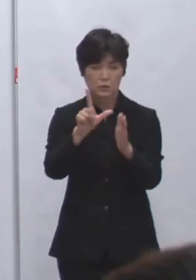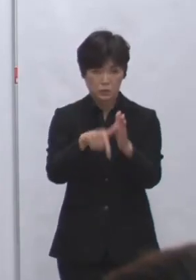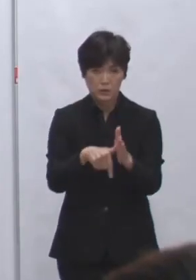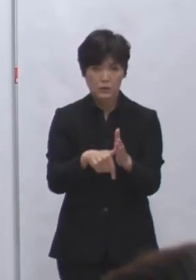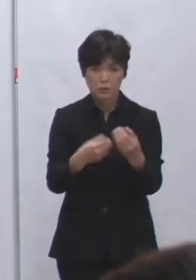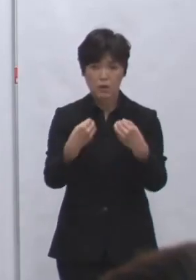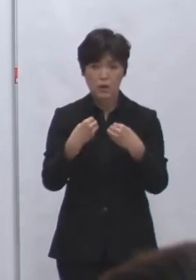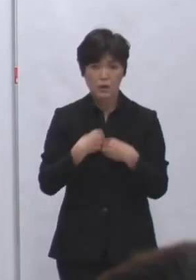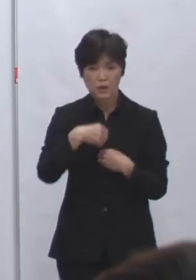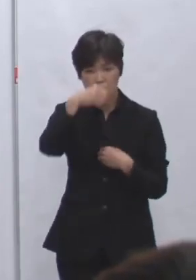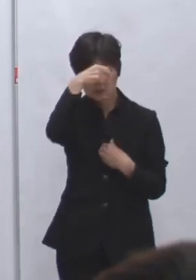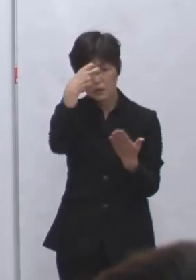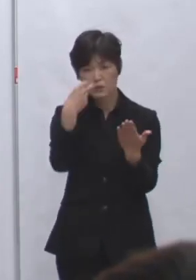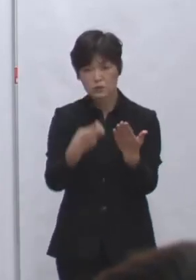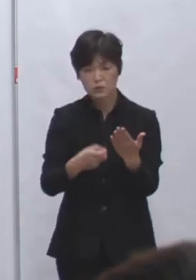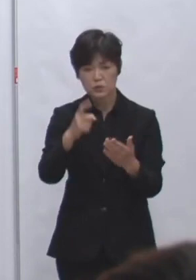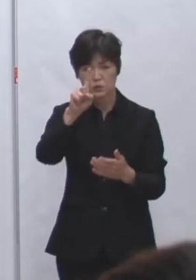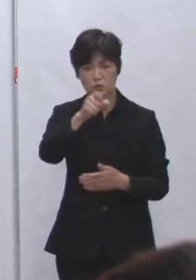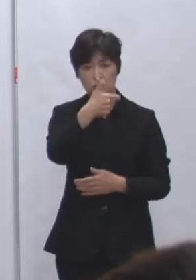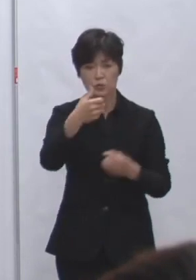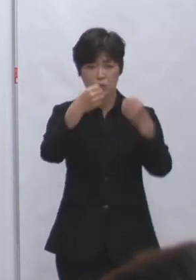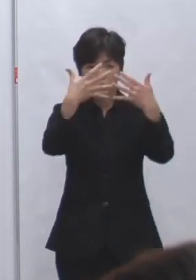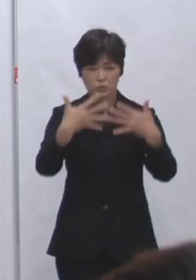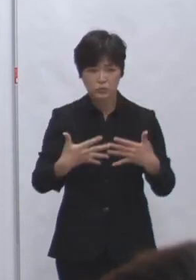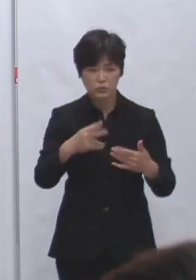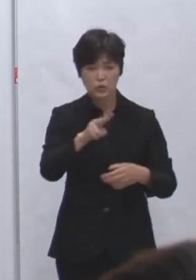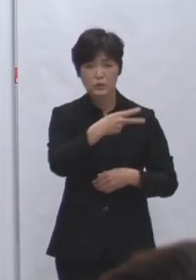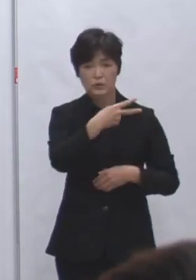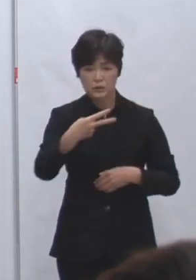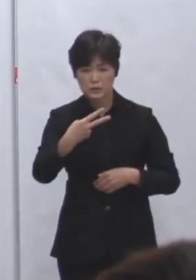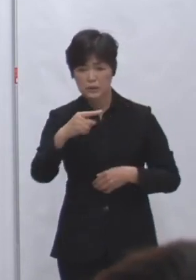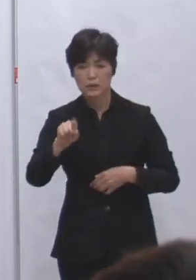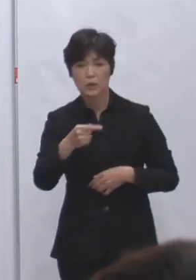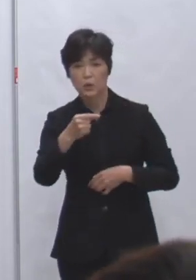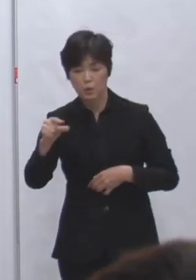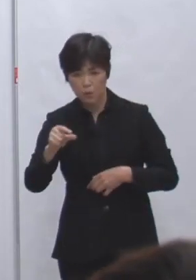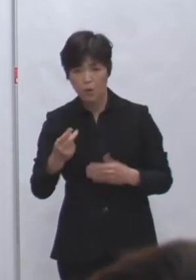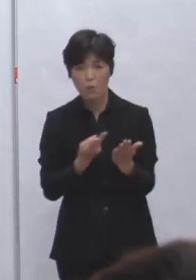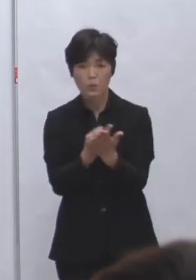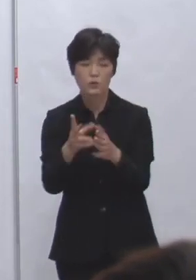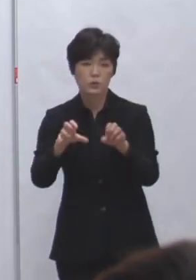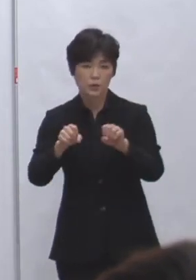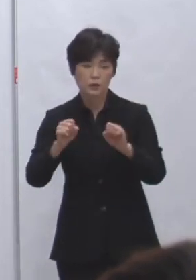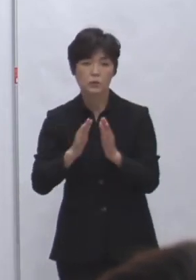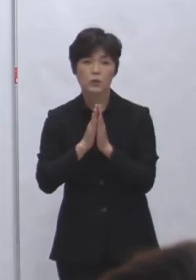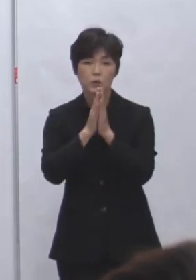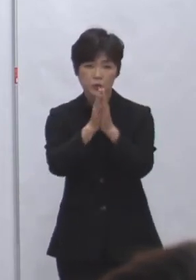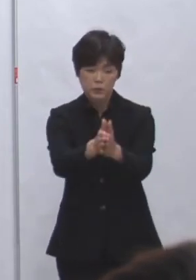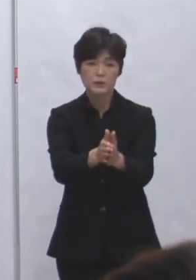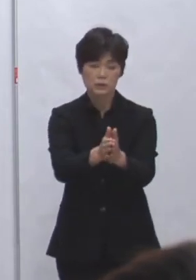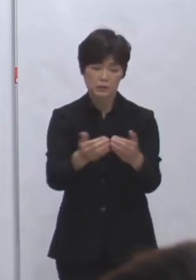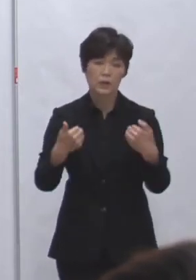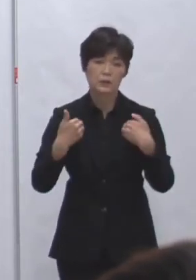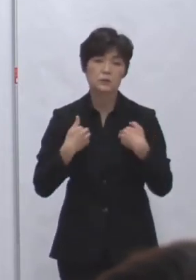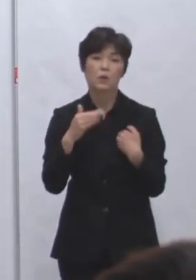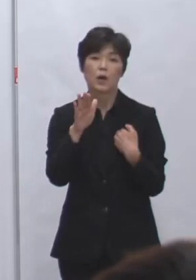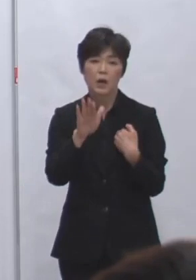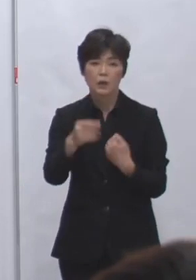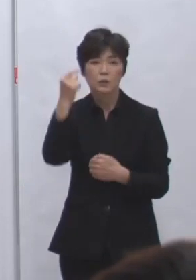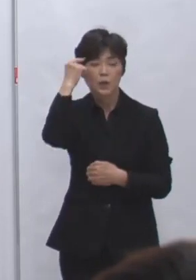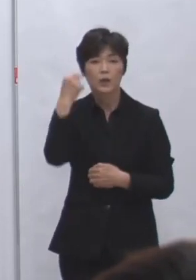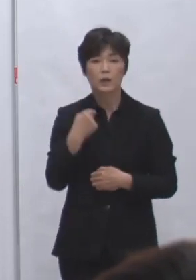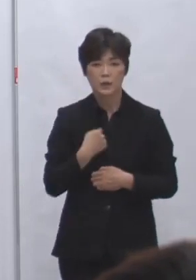には感染症法第16条の2第1項に基づく病床確保の要請を行う必要があると考えておりま